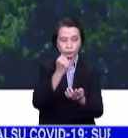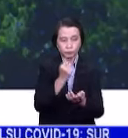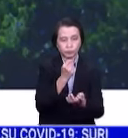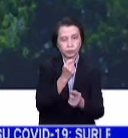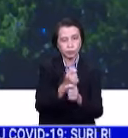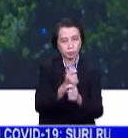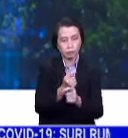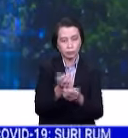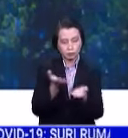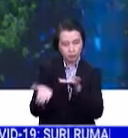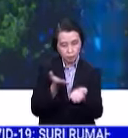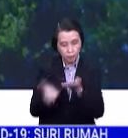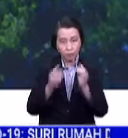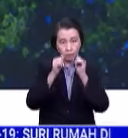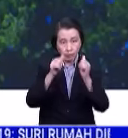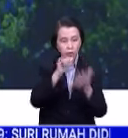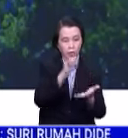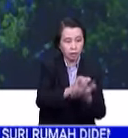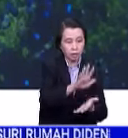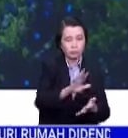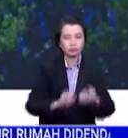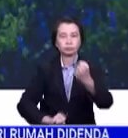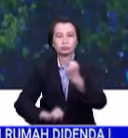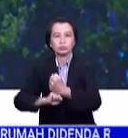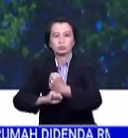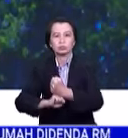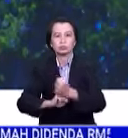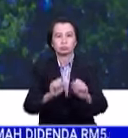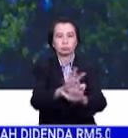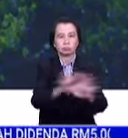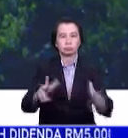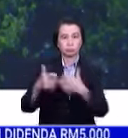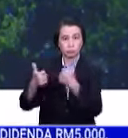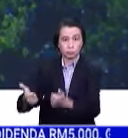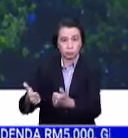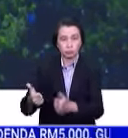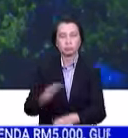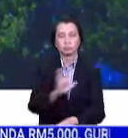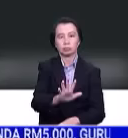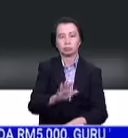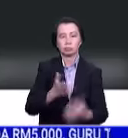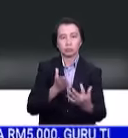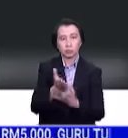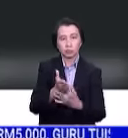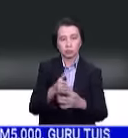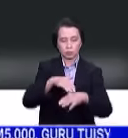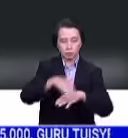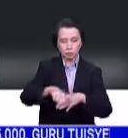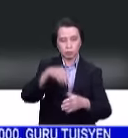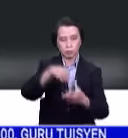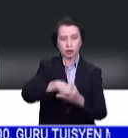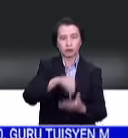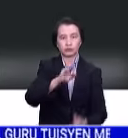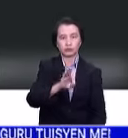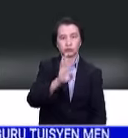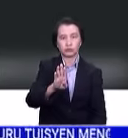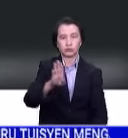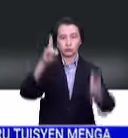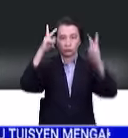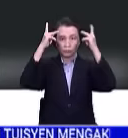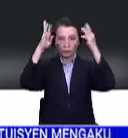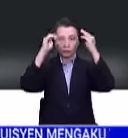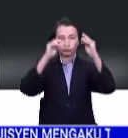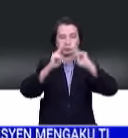khidmat awam merupakan sokongan kepada perjuangan petugas barisan hadapan. Menerusi hantaran di laman Facebook, Perdana Menteri